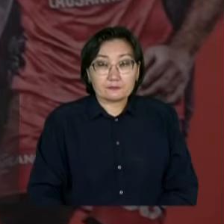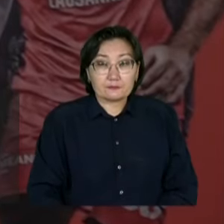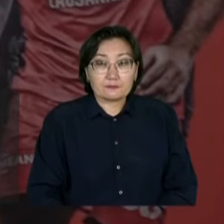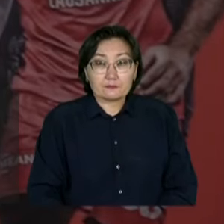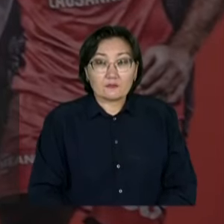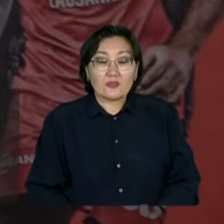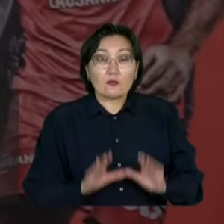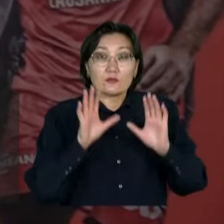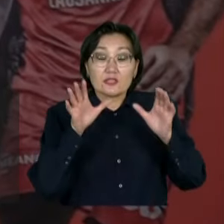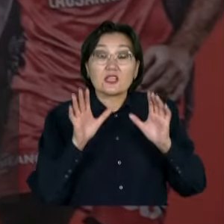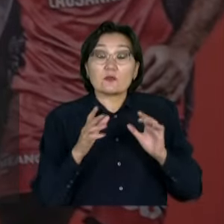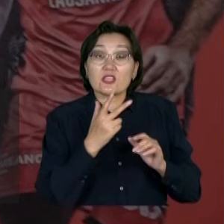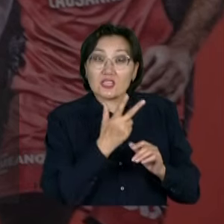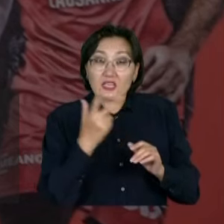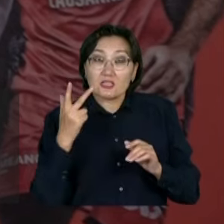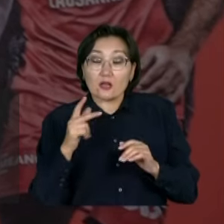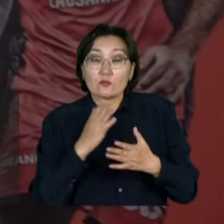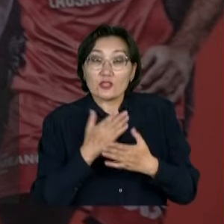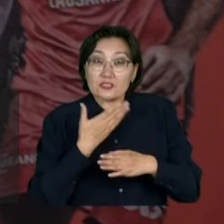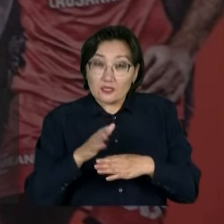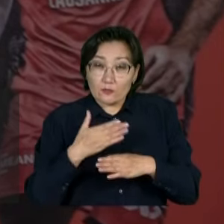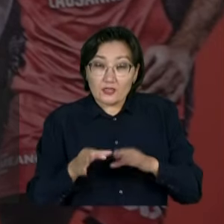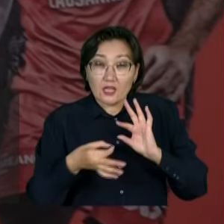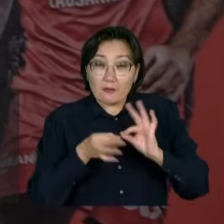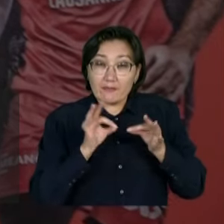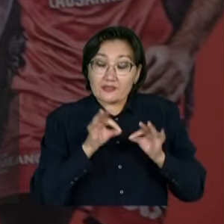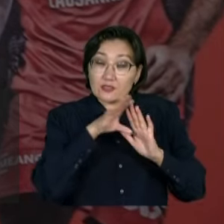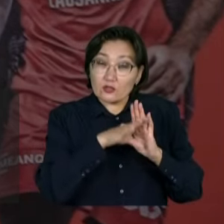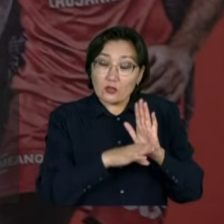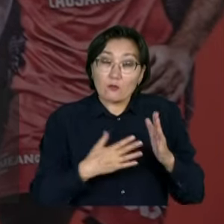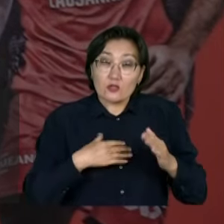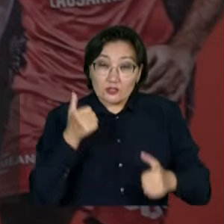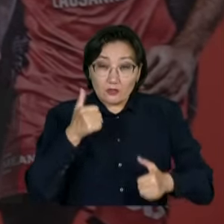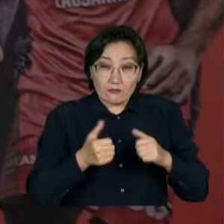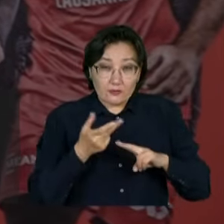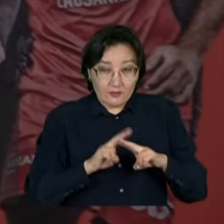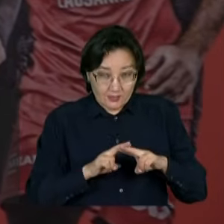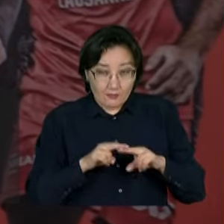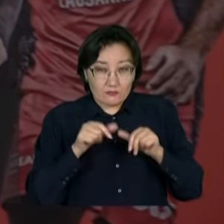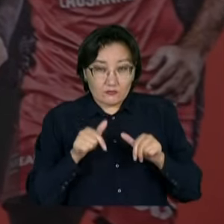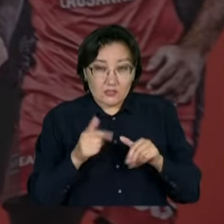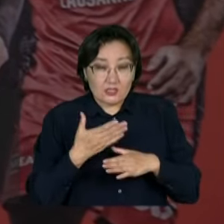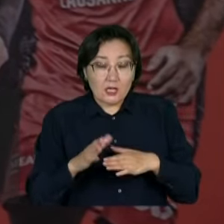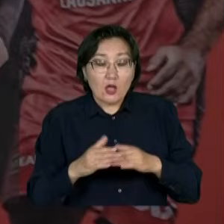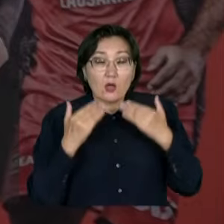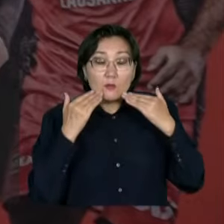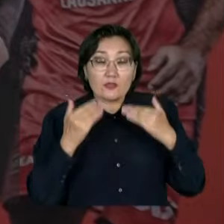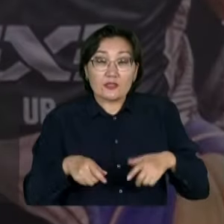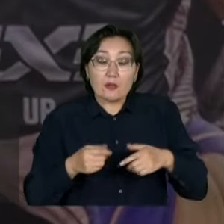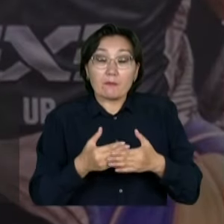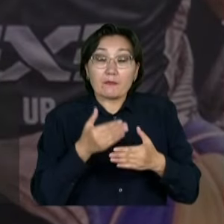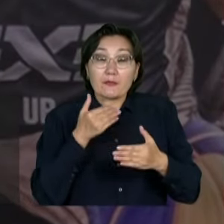Баскетбол 3x3 является частью олимпийской программы. То есть наш турнир в этом смысле даже последний перед